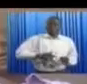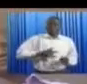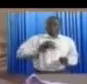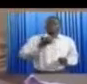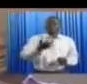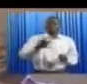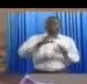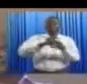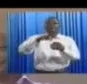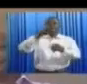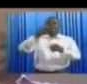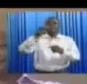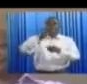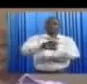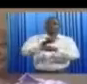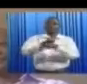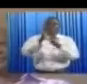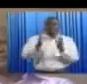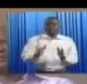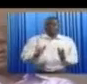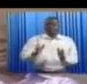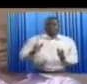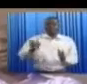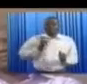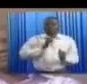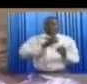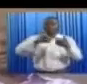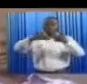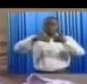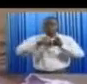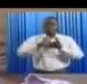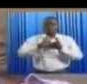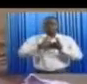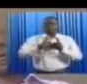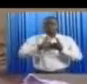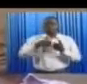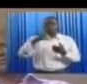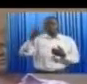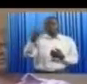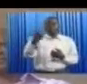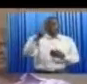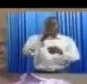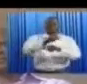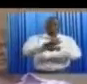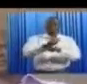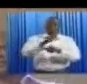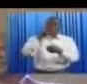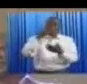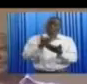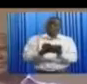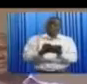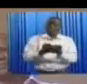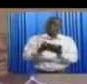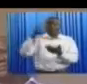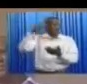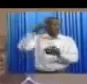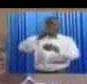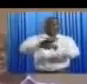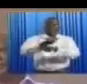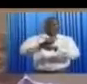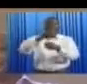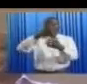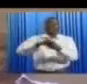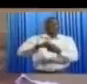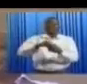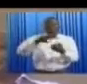mobiliser ces acteurs, nous aurons en tout cas eu un écho favorable pour travailler toujours